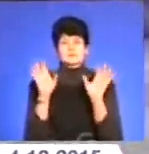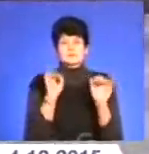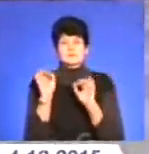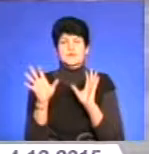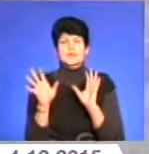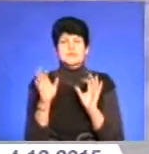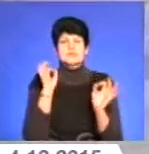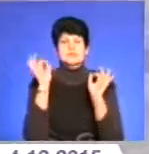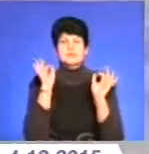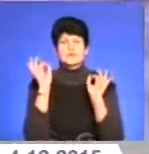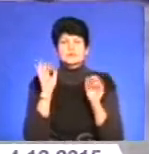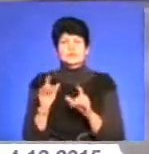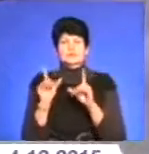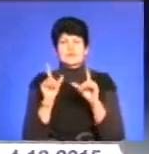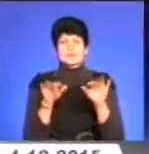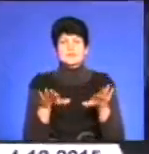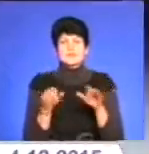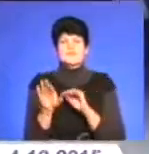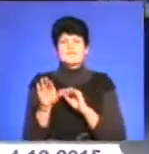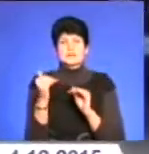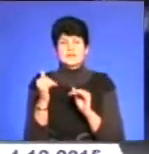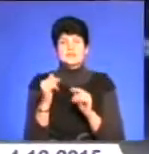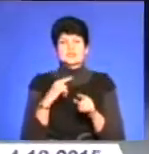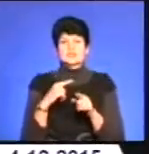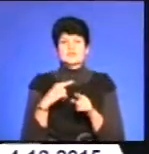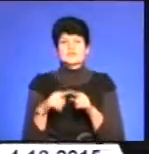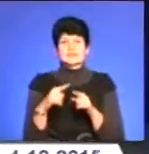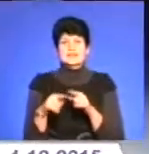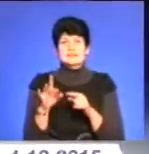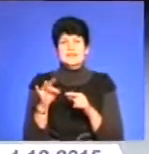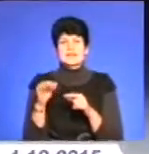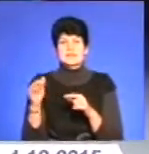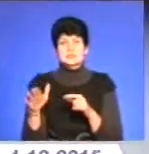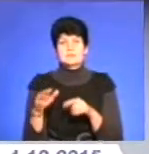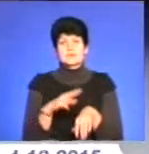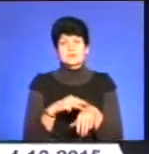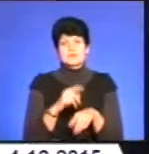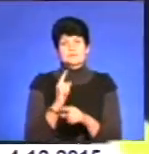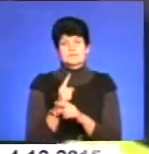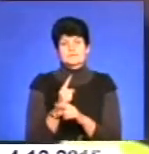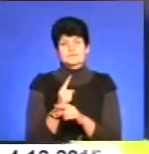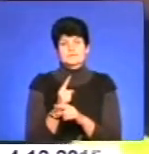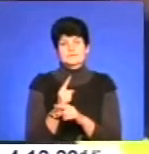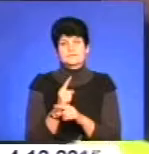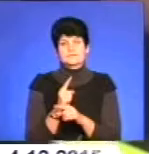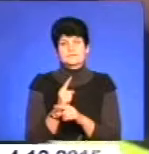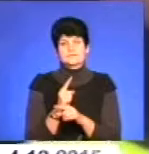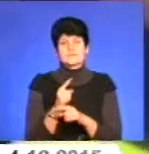звукову сирену, щоб доїхати до місця виклику. Проте швидкісний режим порушувати правоохоронцям заборонено. Родео, я